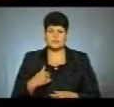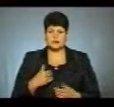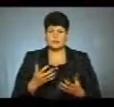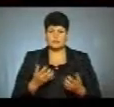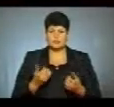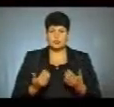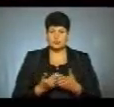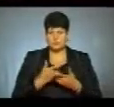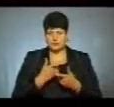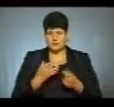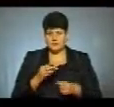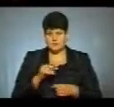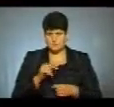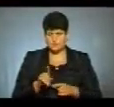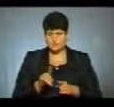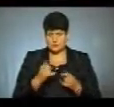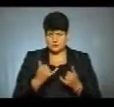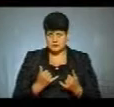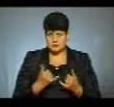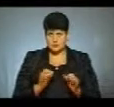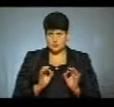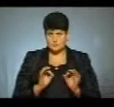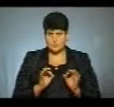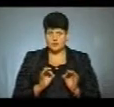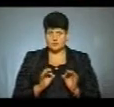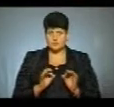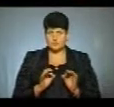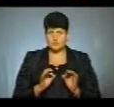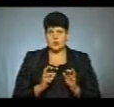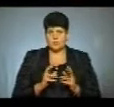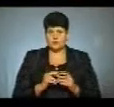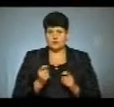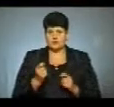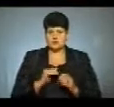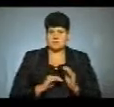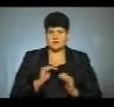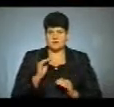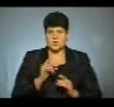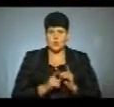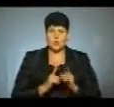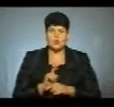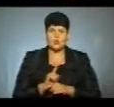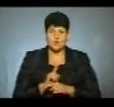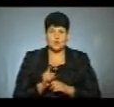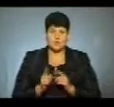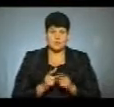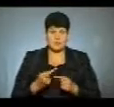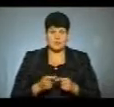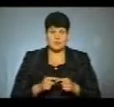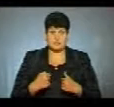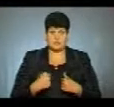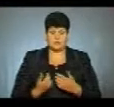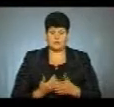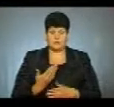нову інформацію про те, що зараз нормально рахується трошки підвищений тиск. Норми помінялись. Для мене це новина.